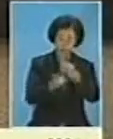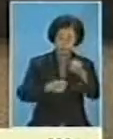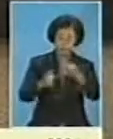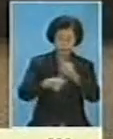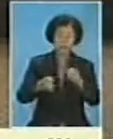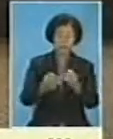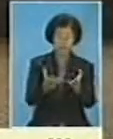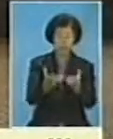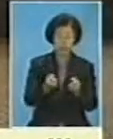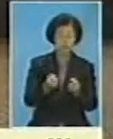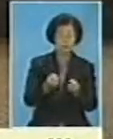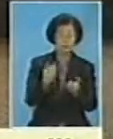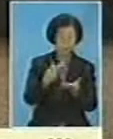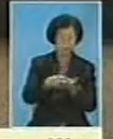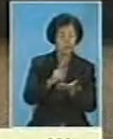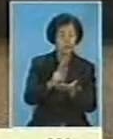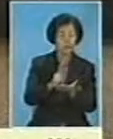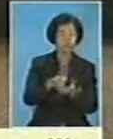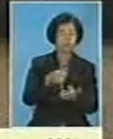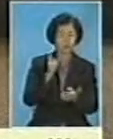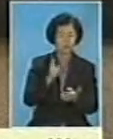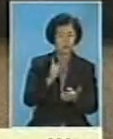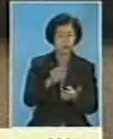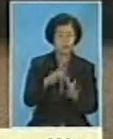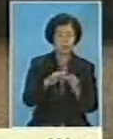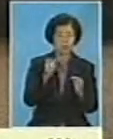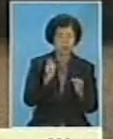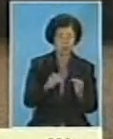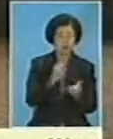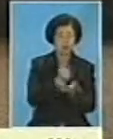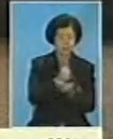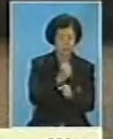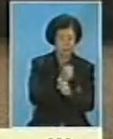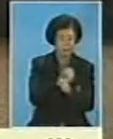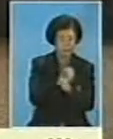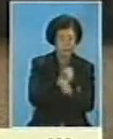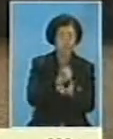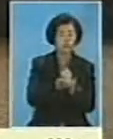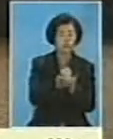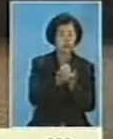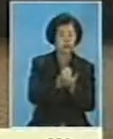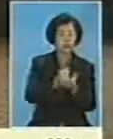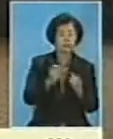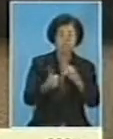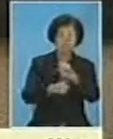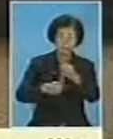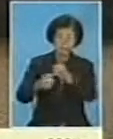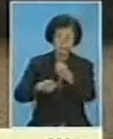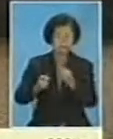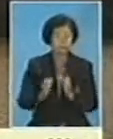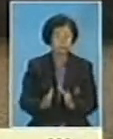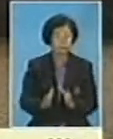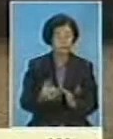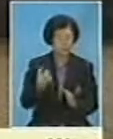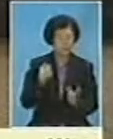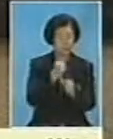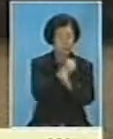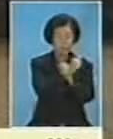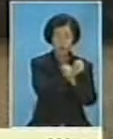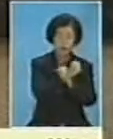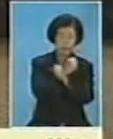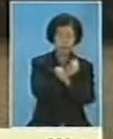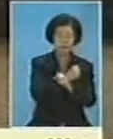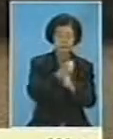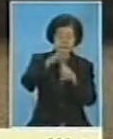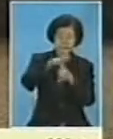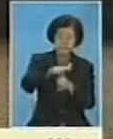ก็เป็นเรื่องที่เราควรต้องทำเพื่อช่วยเหลือชาวนาแม้จะมีการป้องกันการเอารัดเอาเปรียบการทุจ